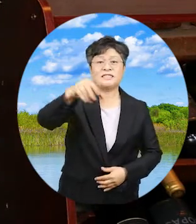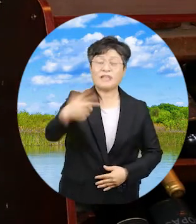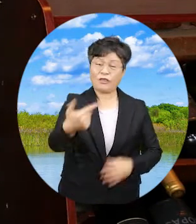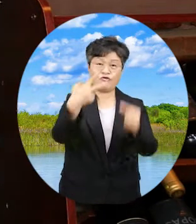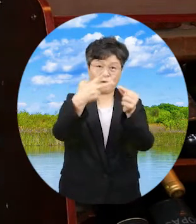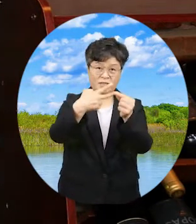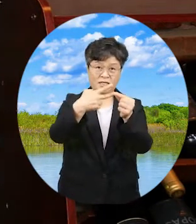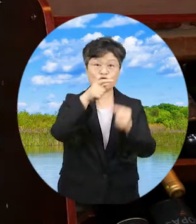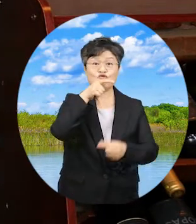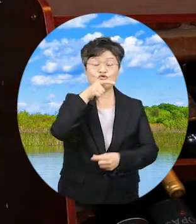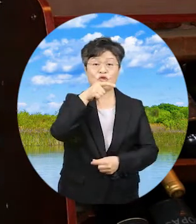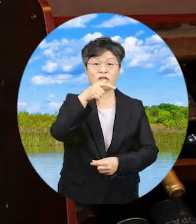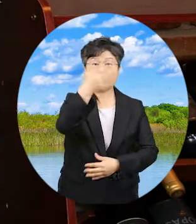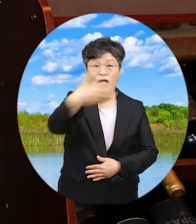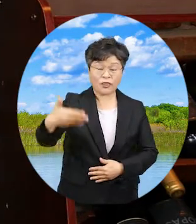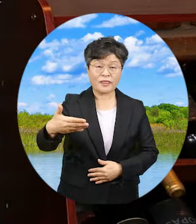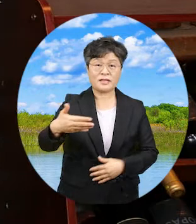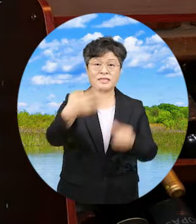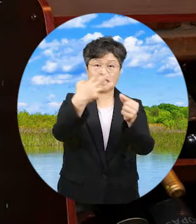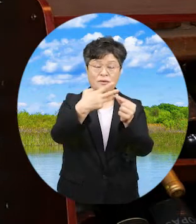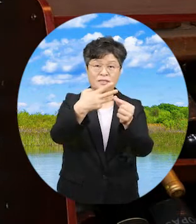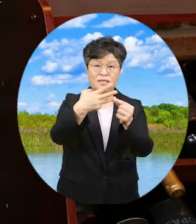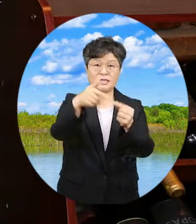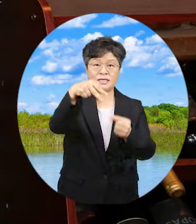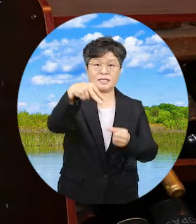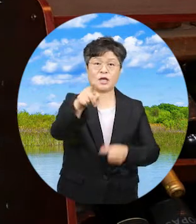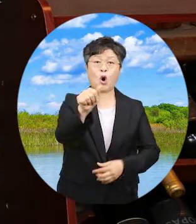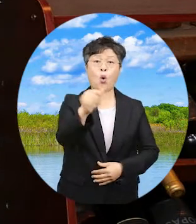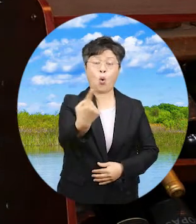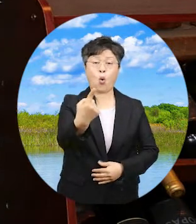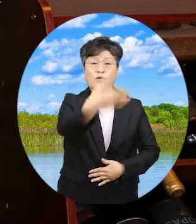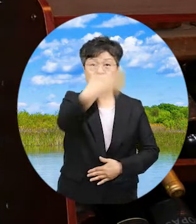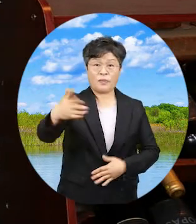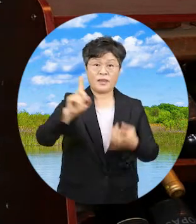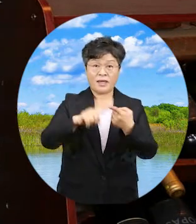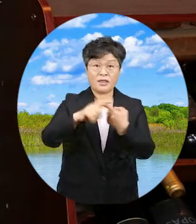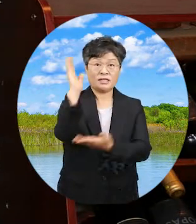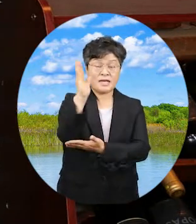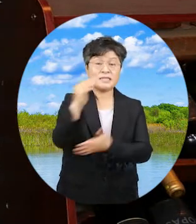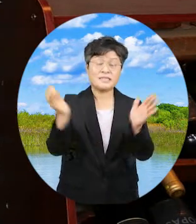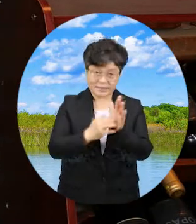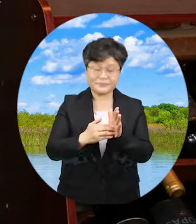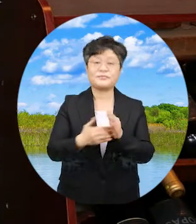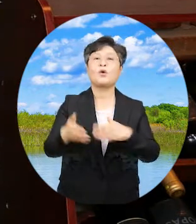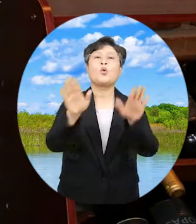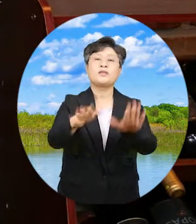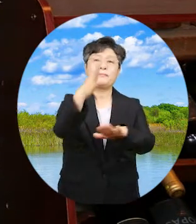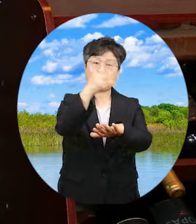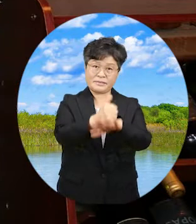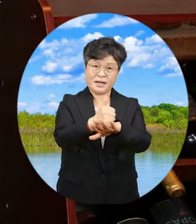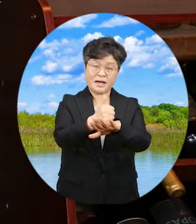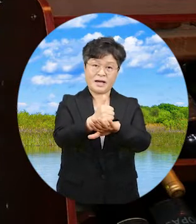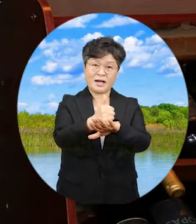번째 수원천, 세 번째 서호천에 대한 이야기를 알아봤습니다. 자, 그럼 오늘 마지막 4대하천